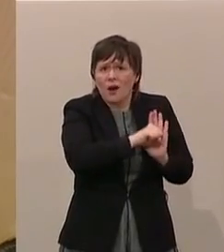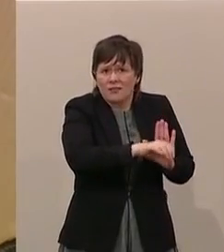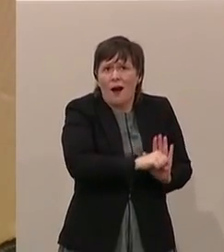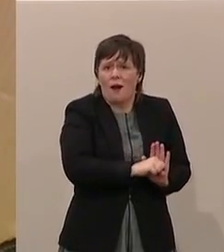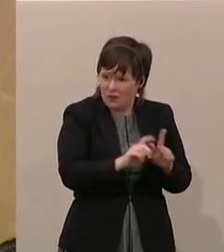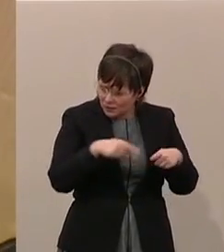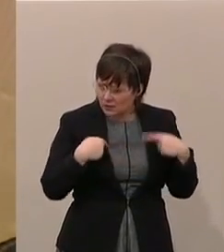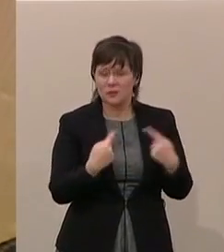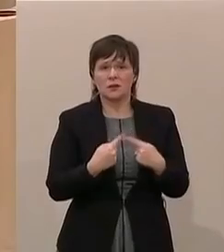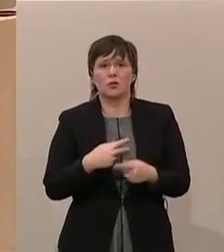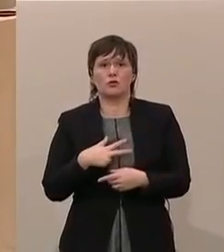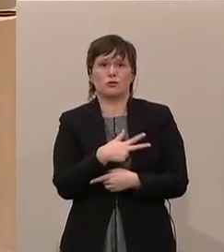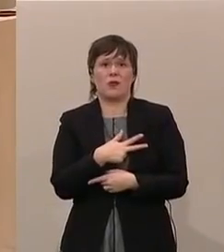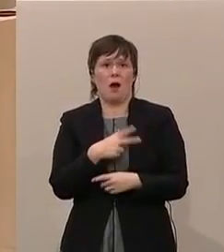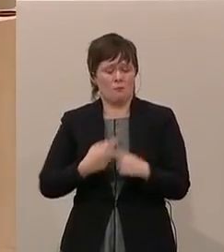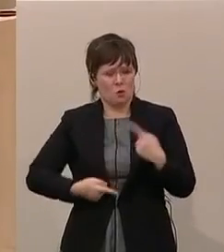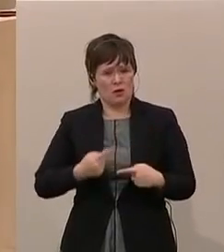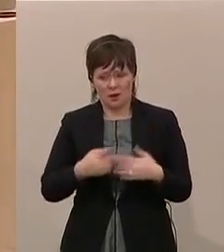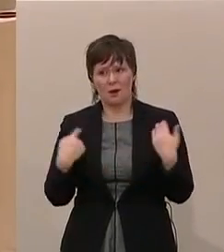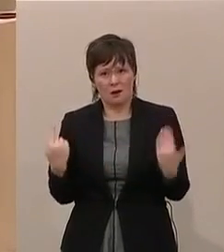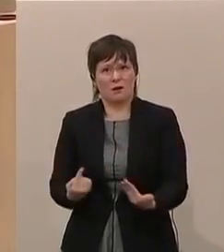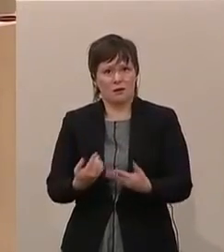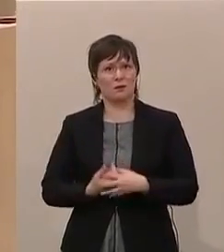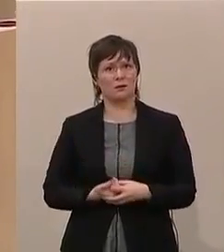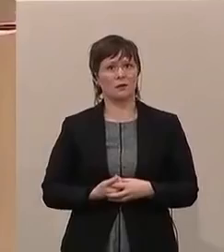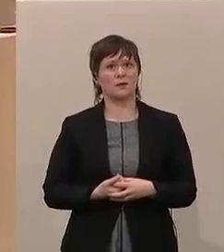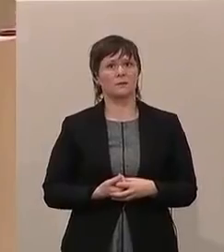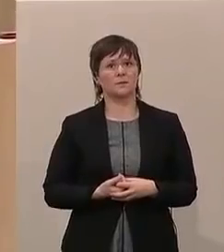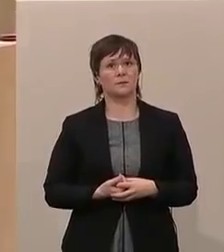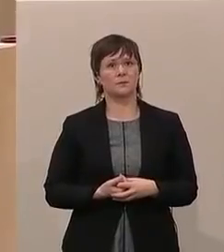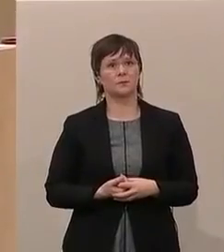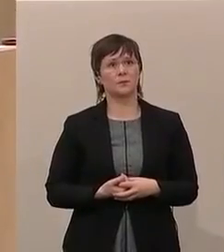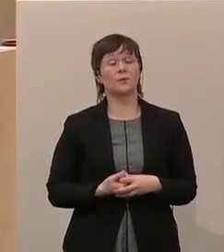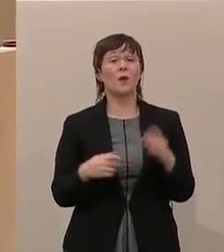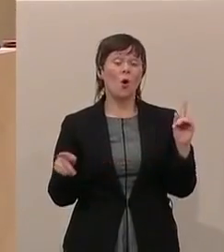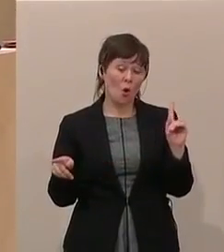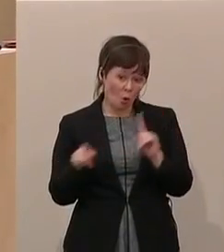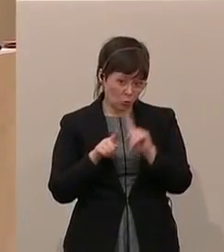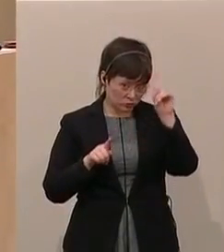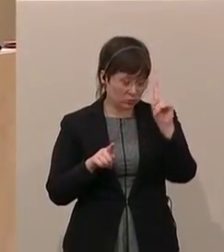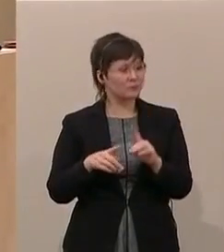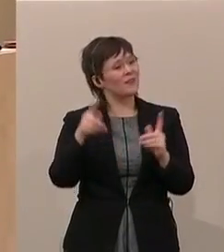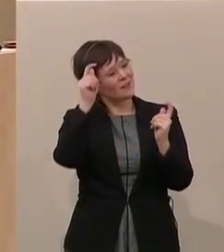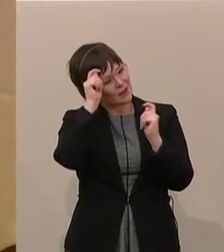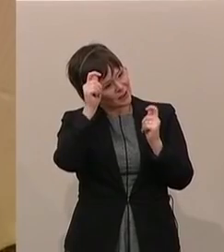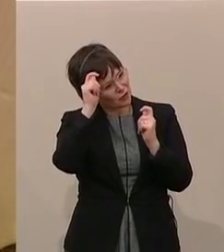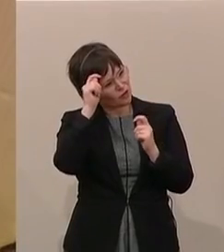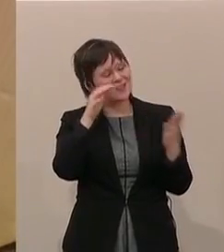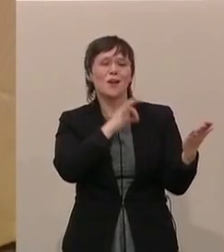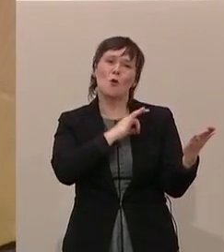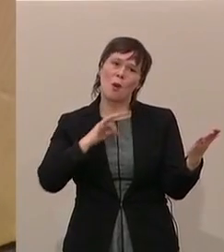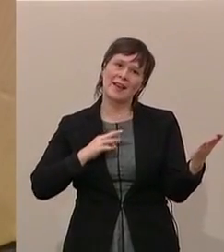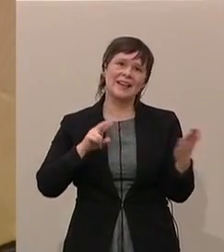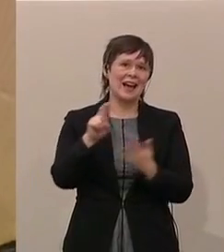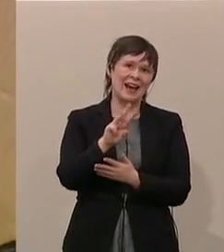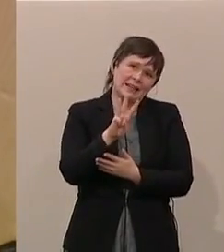von Sozialpolitik. Und wenn meine geschätzte Kollegin Randy Wagner, die ich